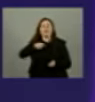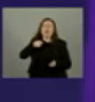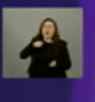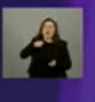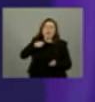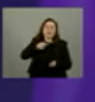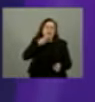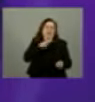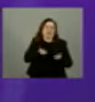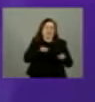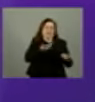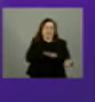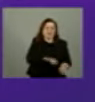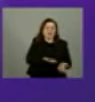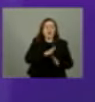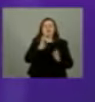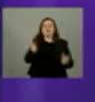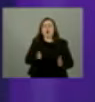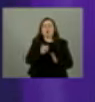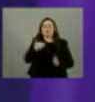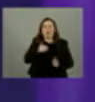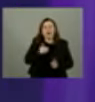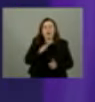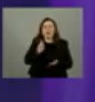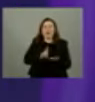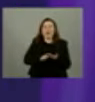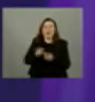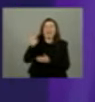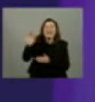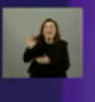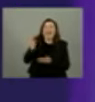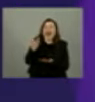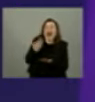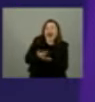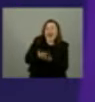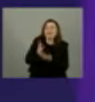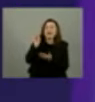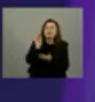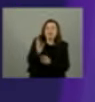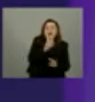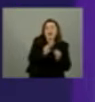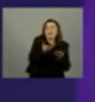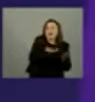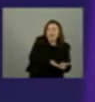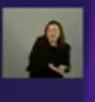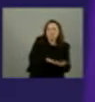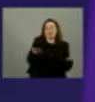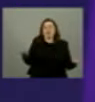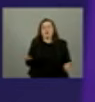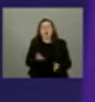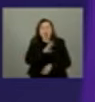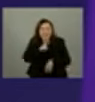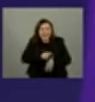αυτό αμφισβητείτε. Από τότε που έφυγε ο Αλέξης Τσίπρας, από τότε που παραιτήθηκε, δεν υπήρχε